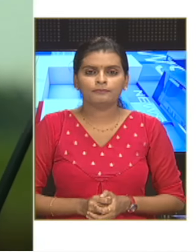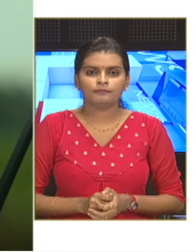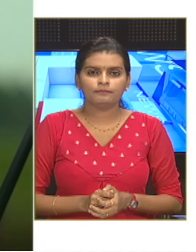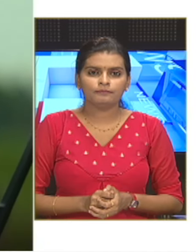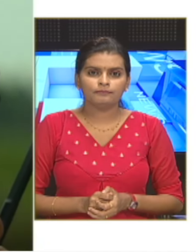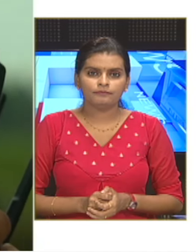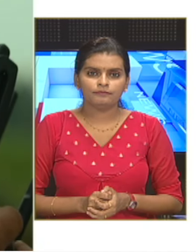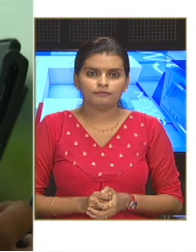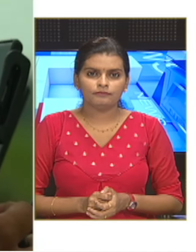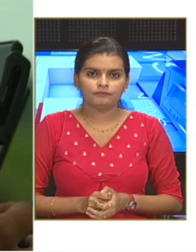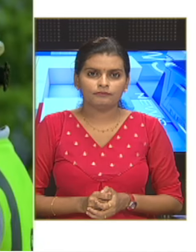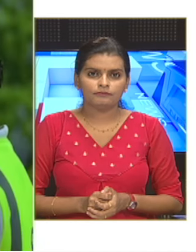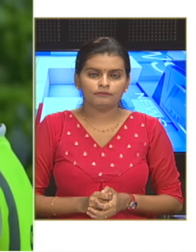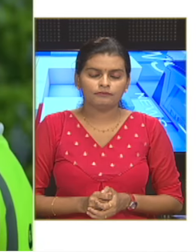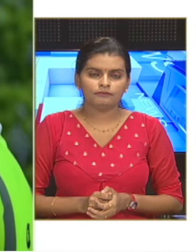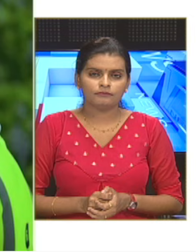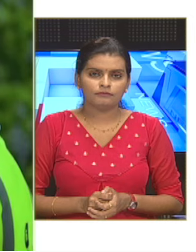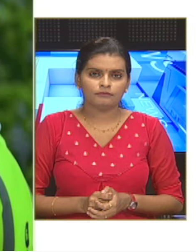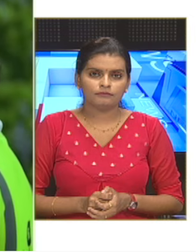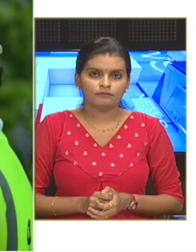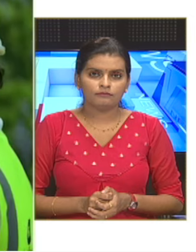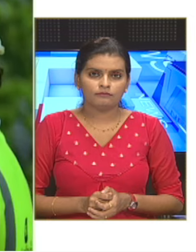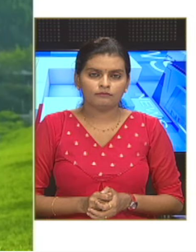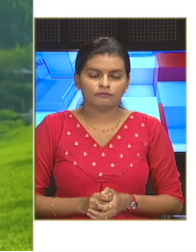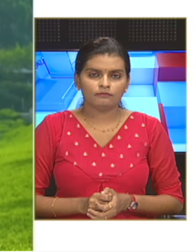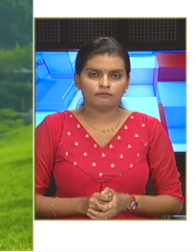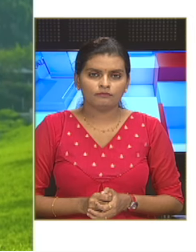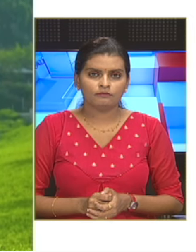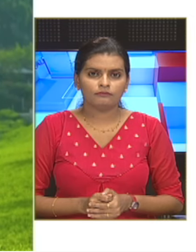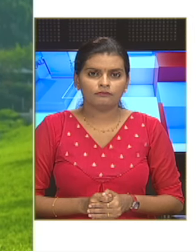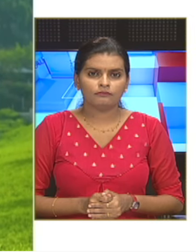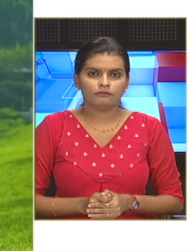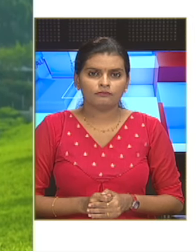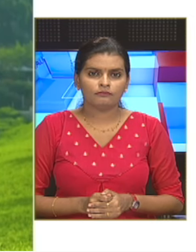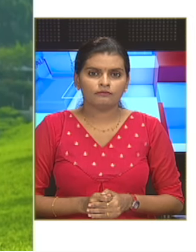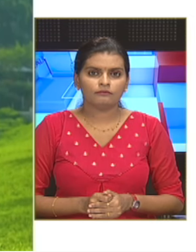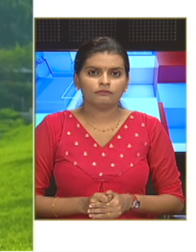കൈരളി ന്യൂസ്, കൊച്ചി.